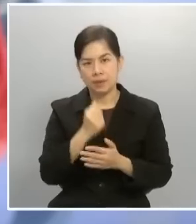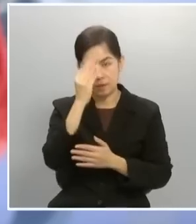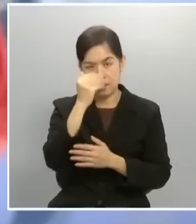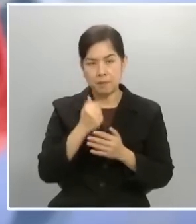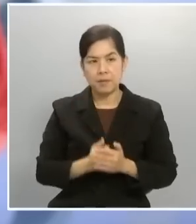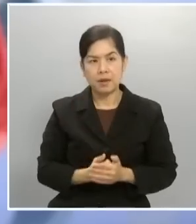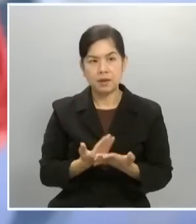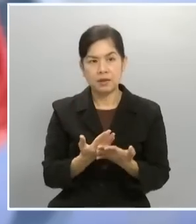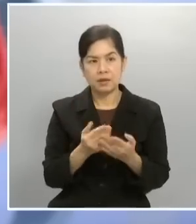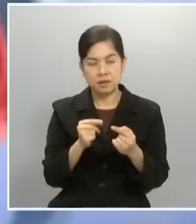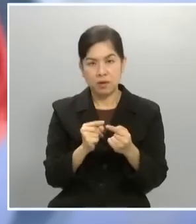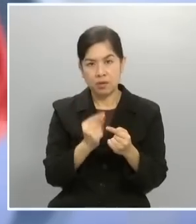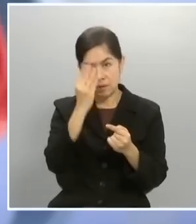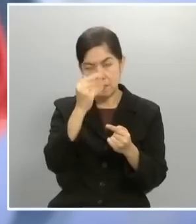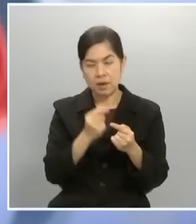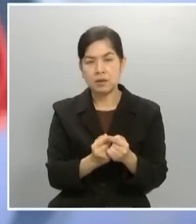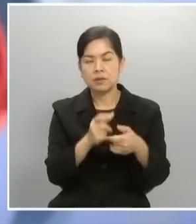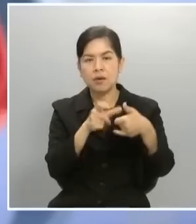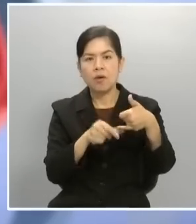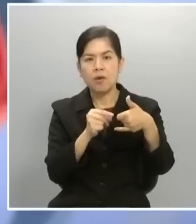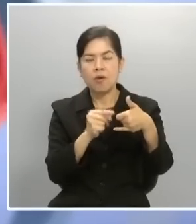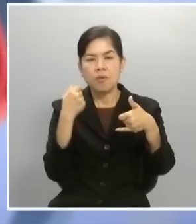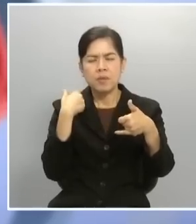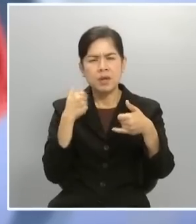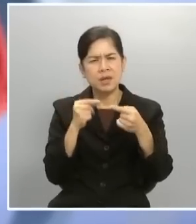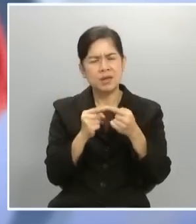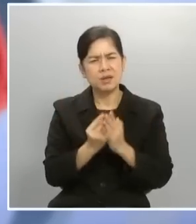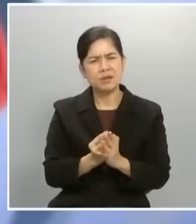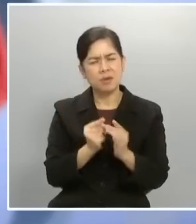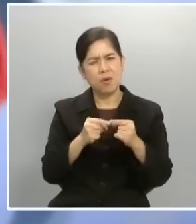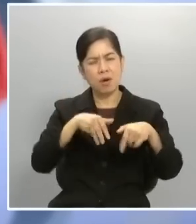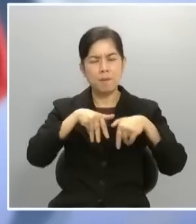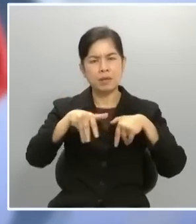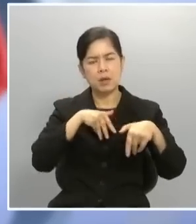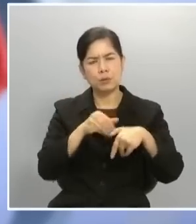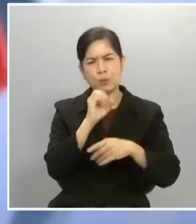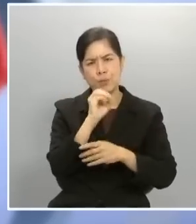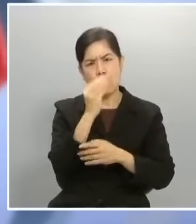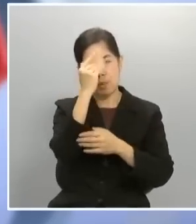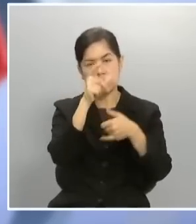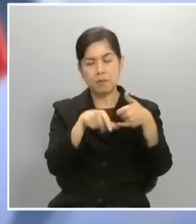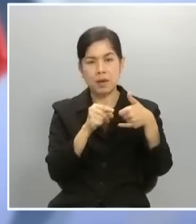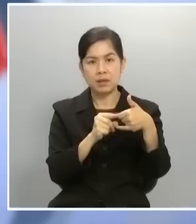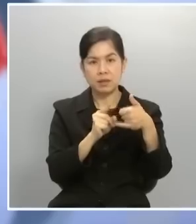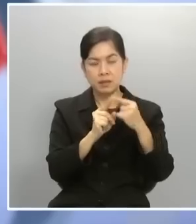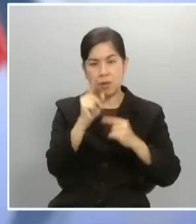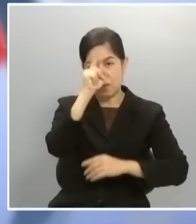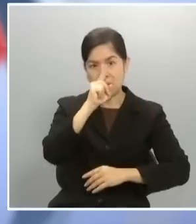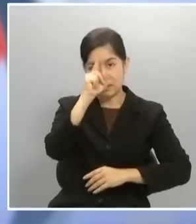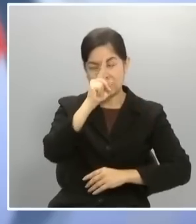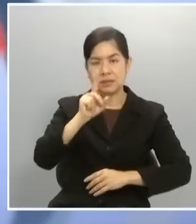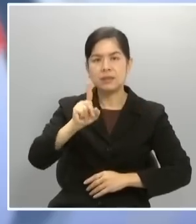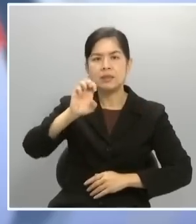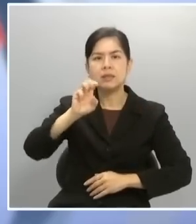ขึ้นกับชีวิตของคนที่เปิดเรื่องนี้หลายคนก็กำลังบอกว่าสิ่งที่คุณดิวทำเนี่ยมันถูกต้องแล้วเพราะอะไร